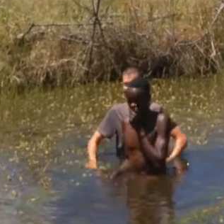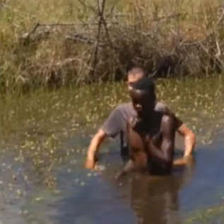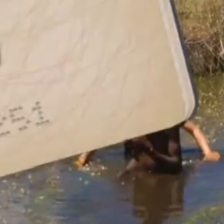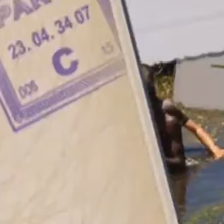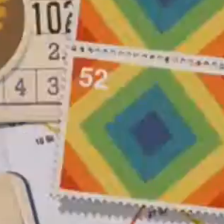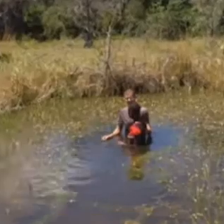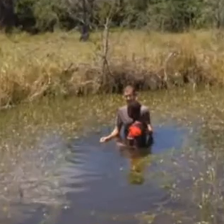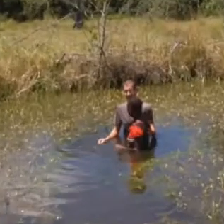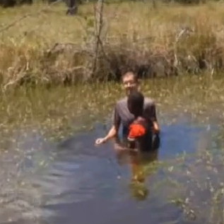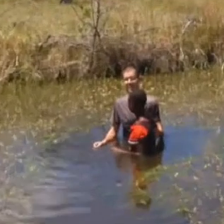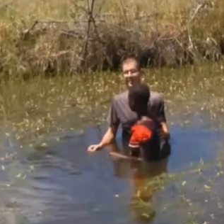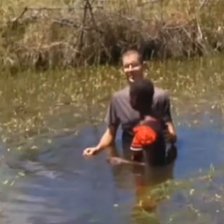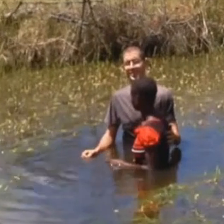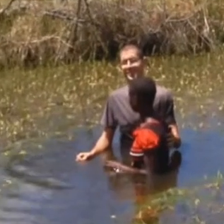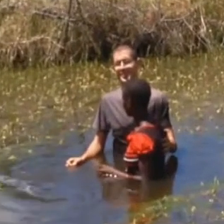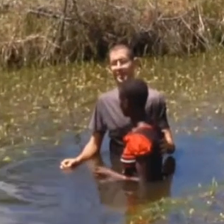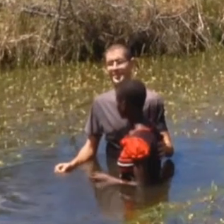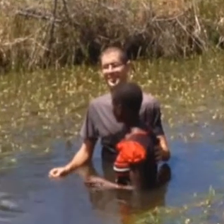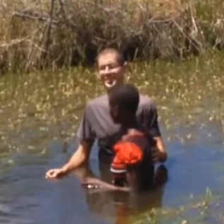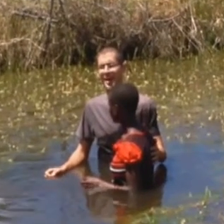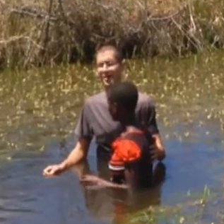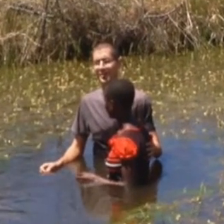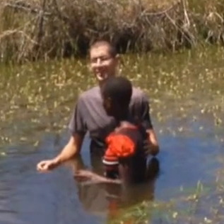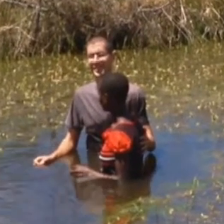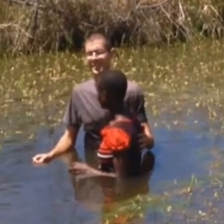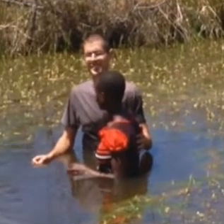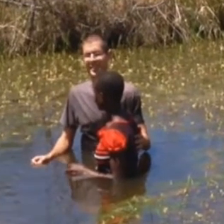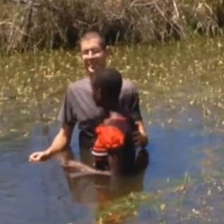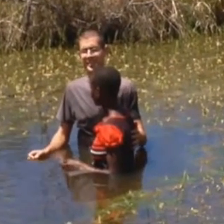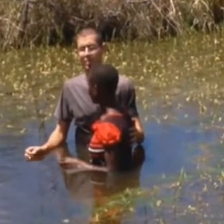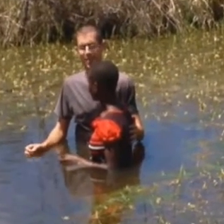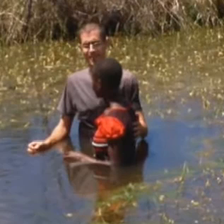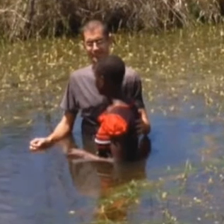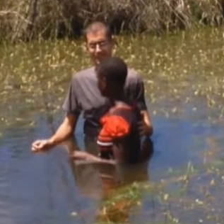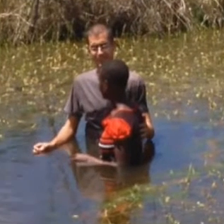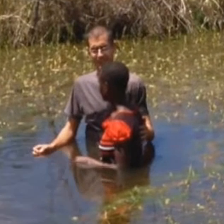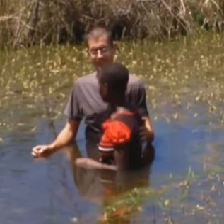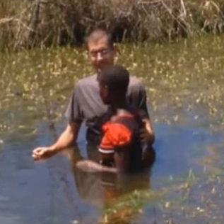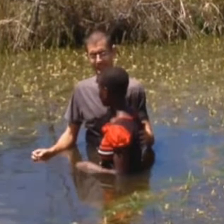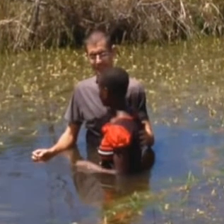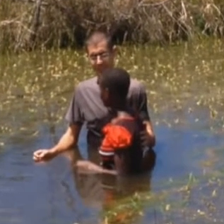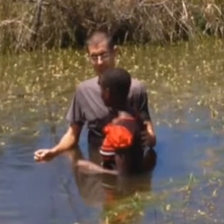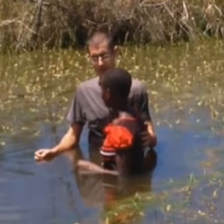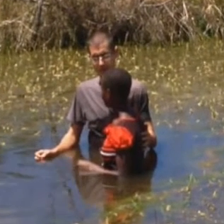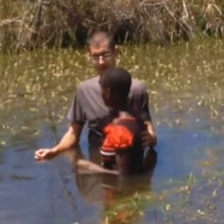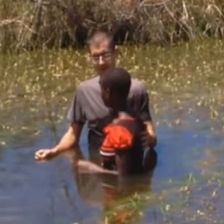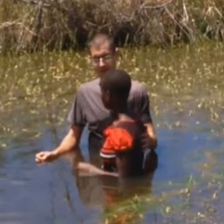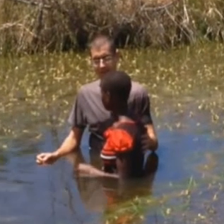I went down in the river to pray, studying about